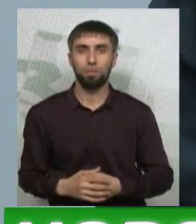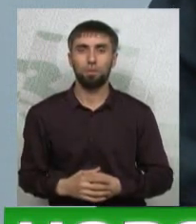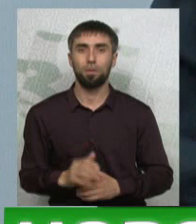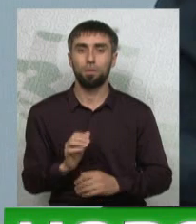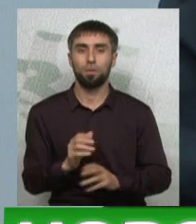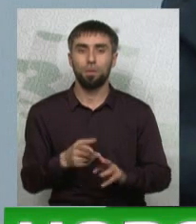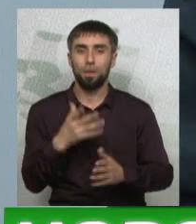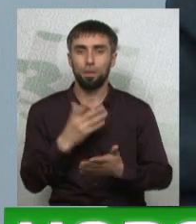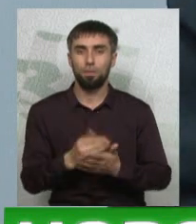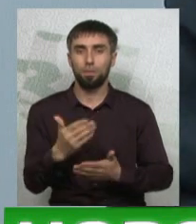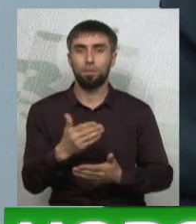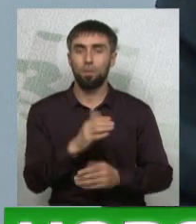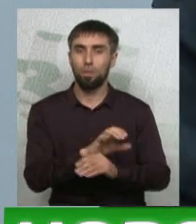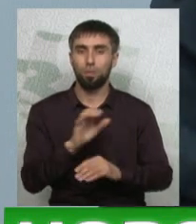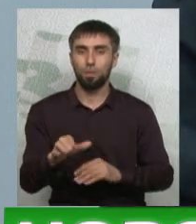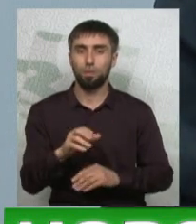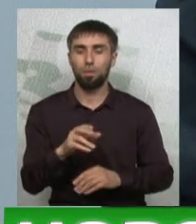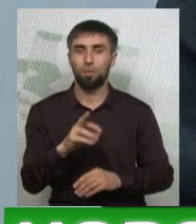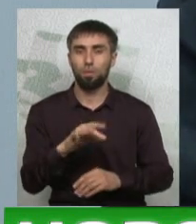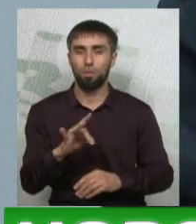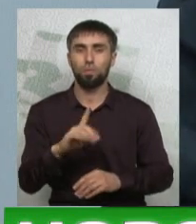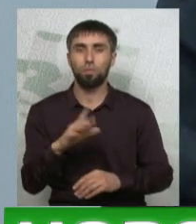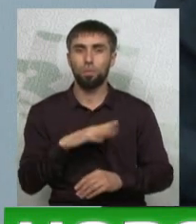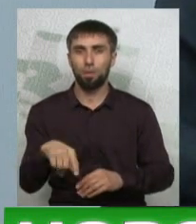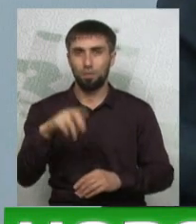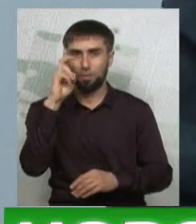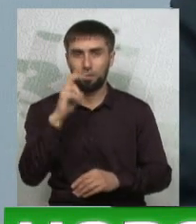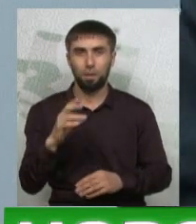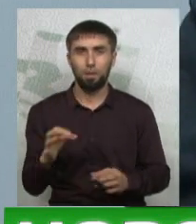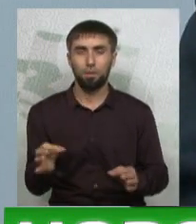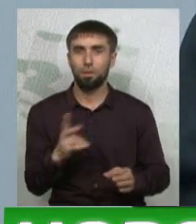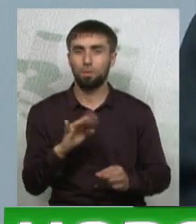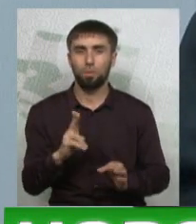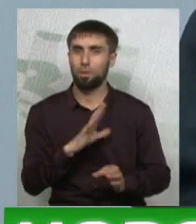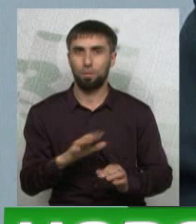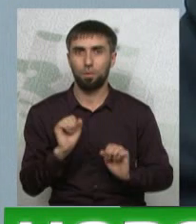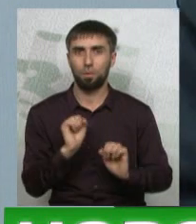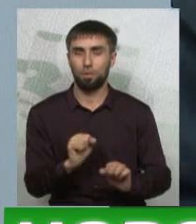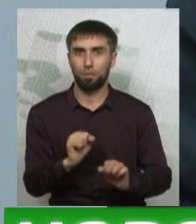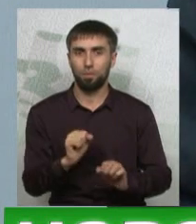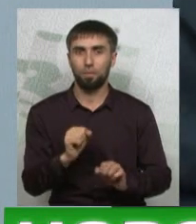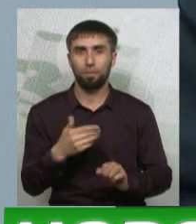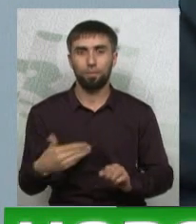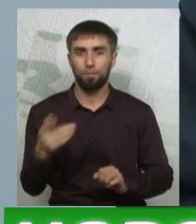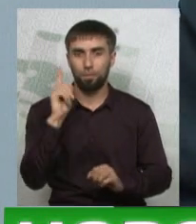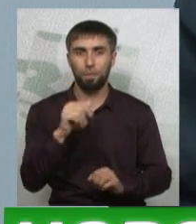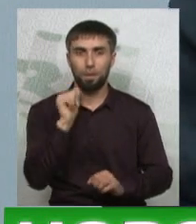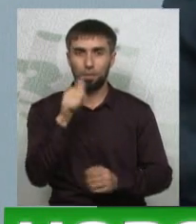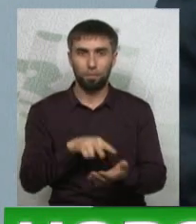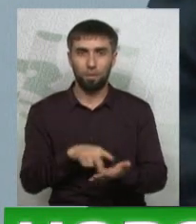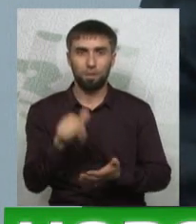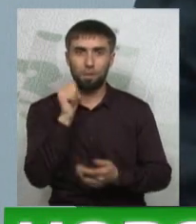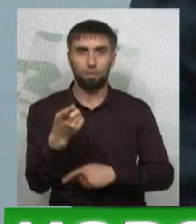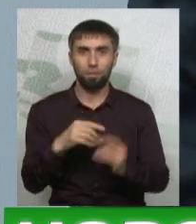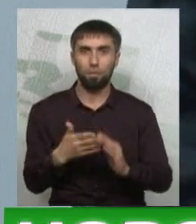направили на своих эмиссаров, что происходило в целом в стране, никто не был защищен. Не знали, сегодня выйдешь, завтра вернешься